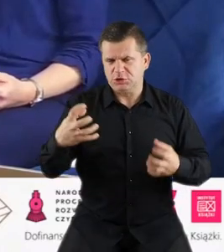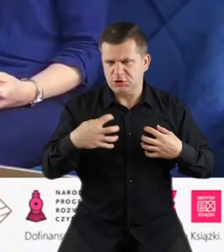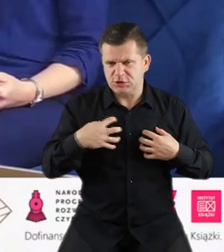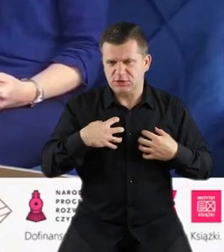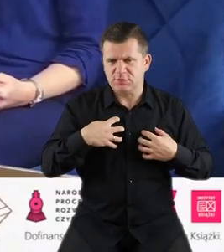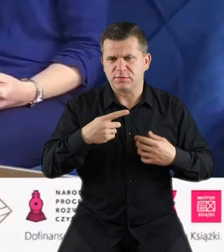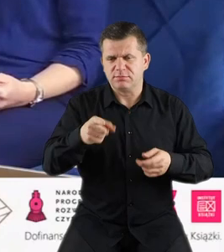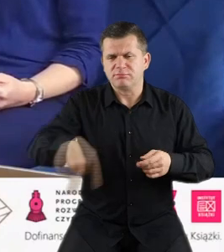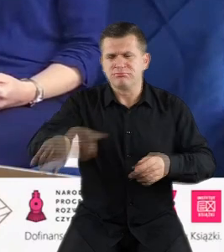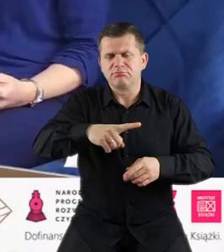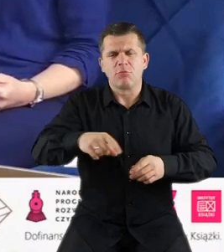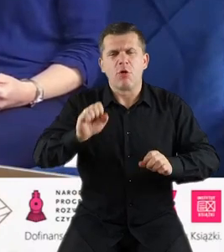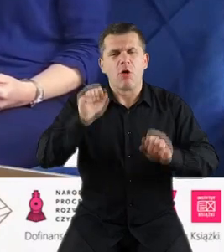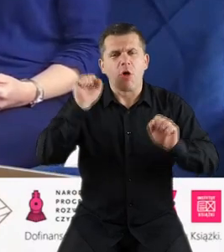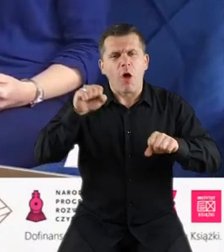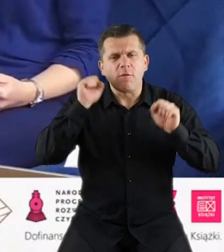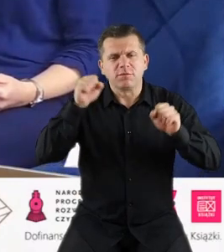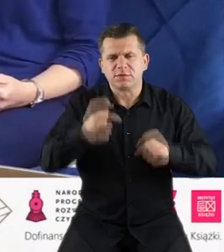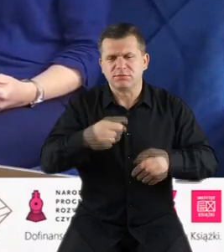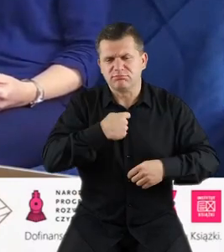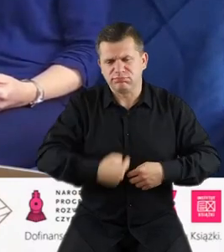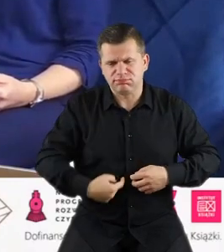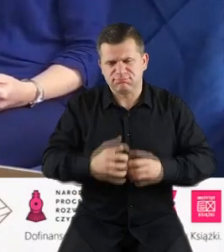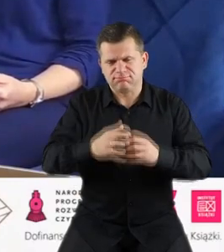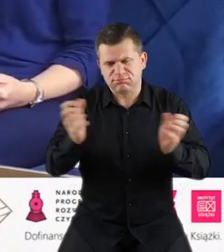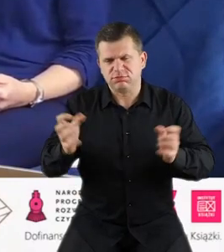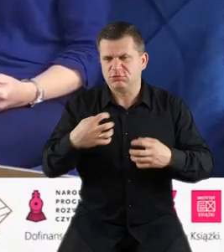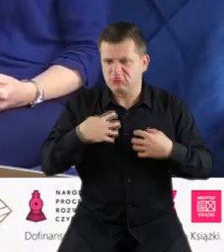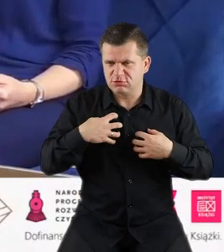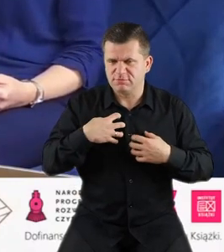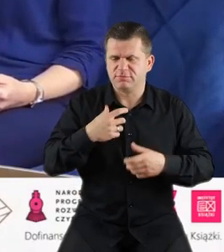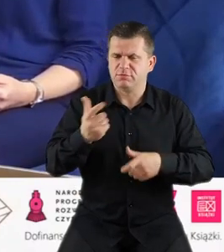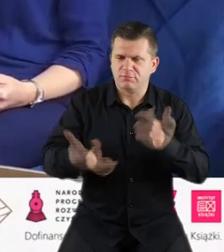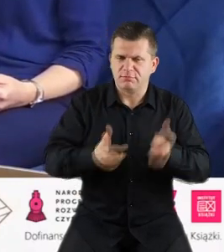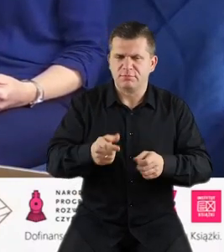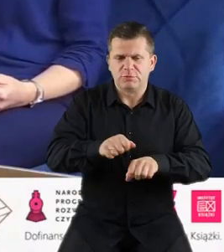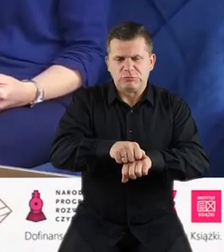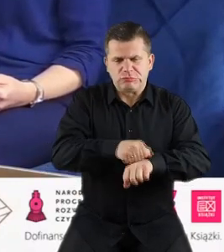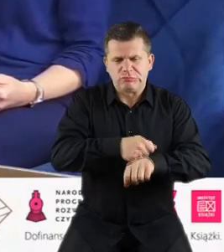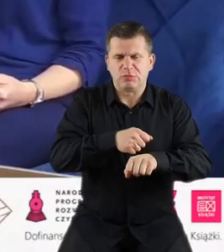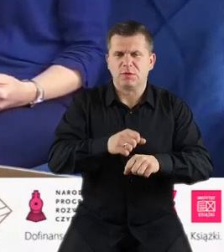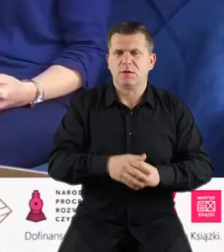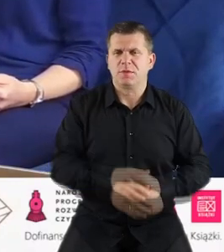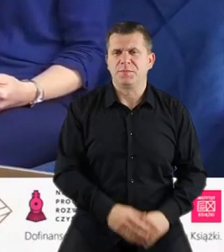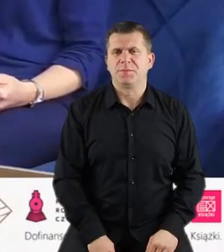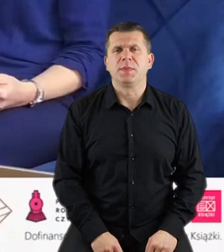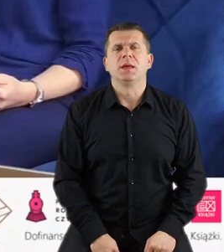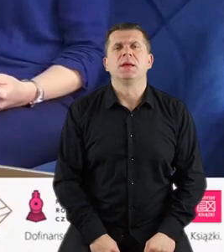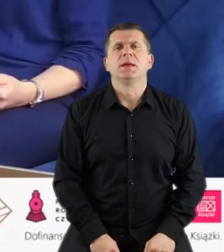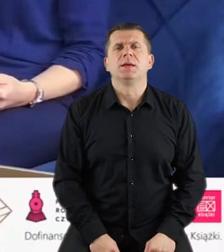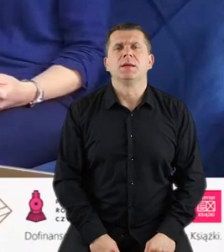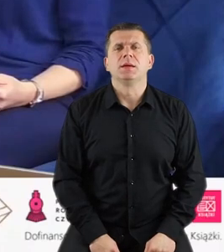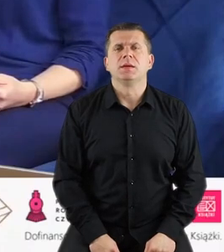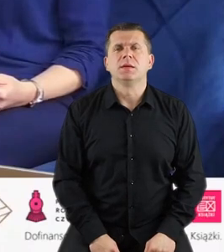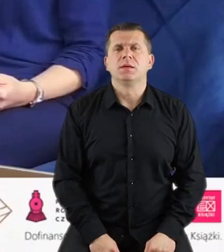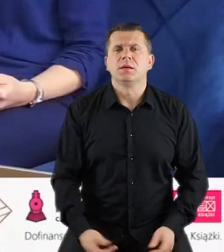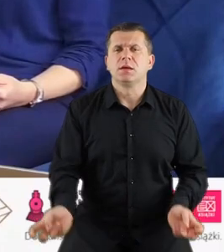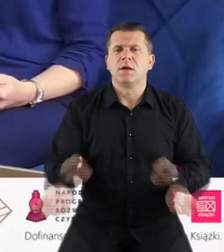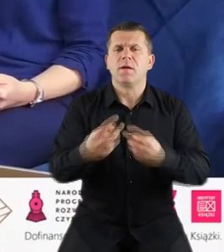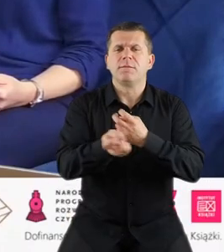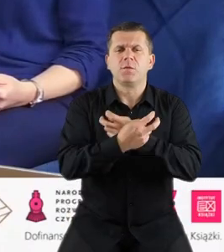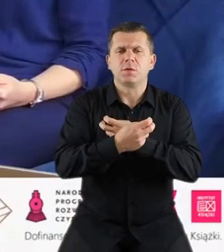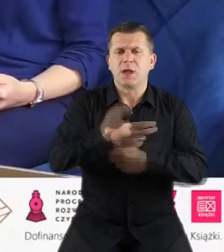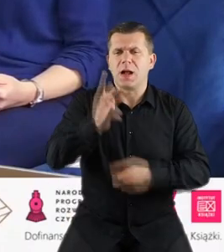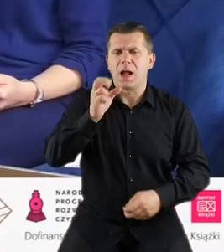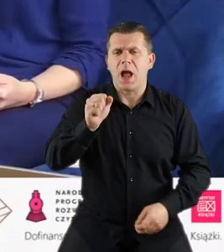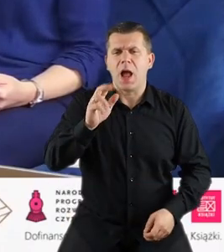brzuchów żywych owiec. No tak jak karakuły, prawda? To jeszcze w XX wieku, a nie wiem, czy nawet nie współcześnie, futra